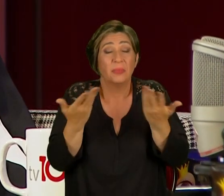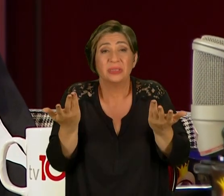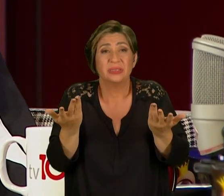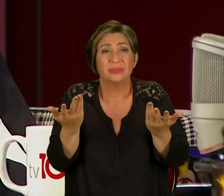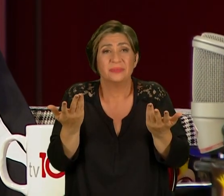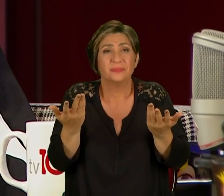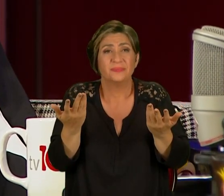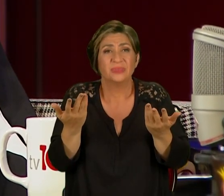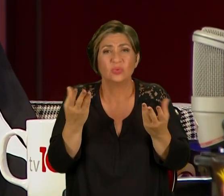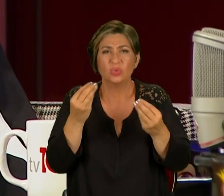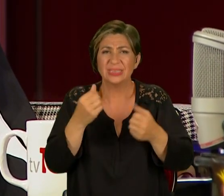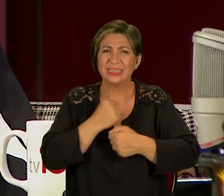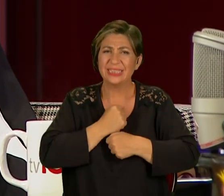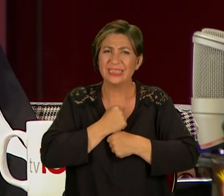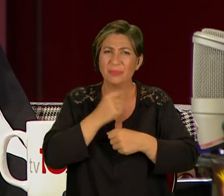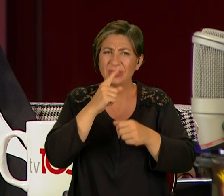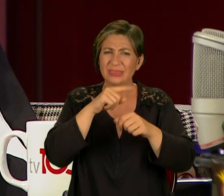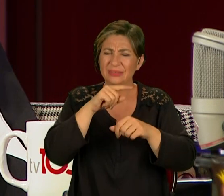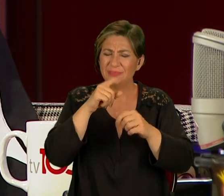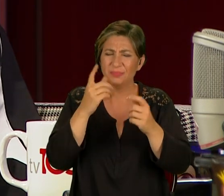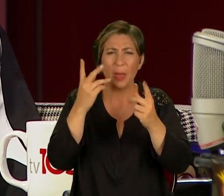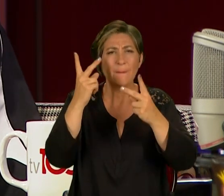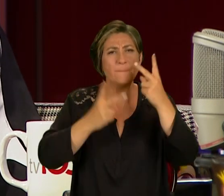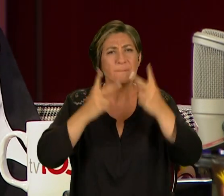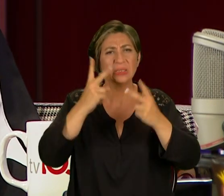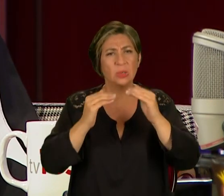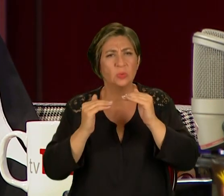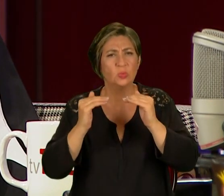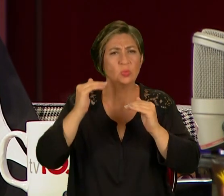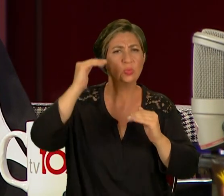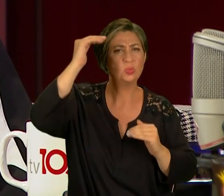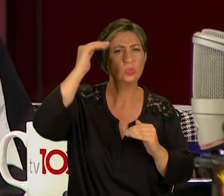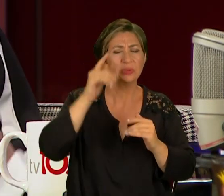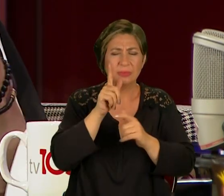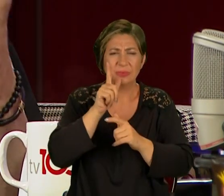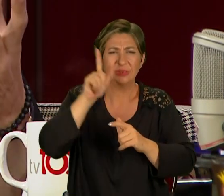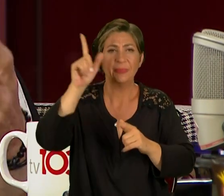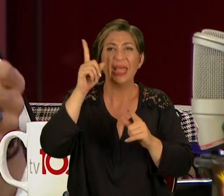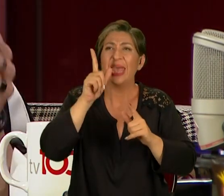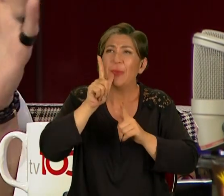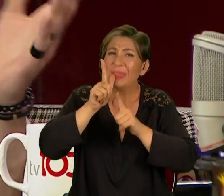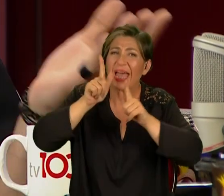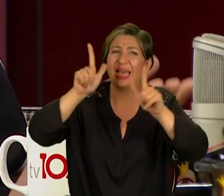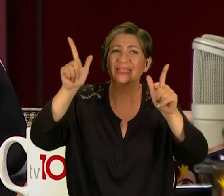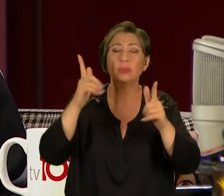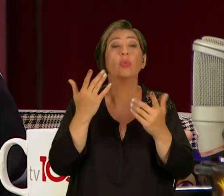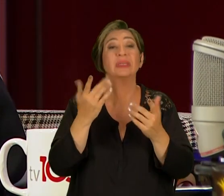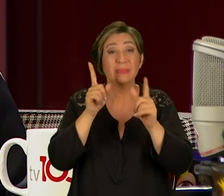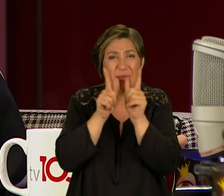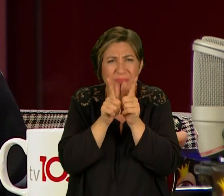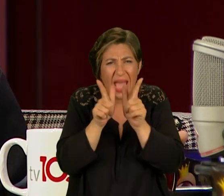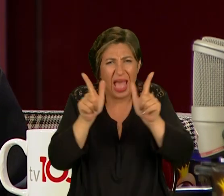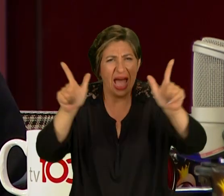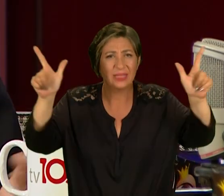Çok sıkıntılı bir durum. Bazı şeylerde yükselmek gerekiyor. Bir imdat durumunu imdat diye olmaz